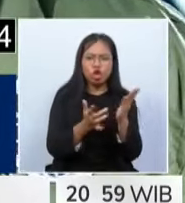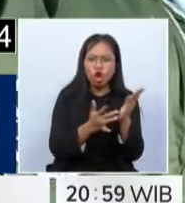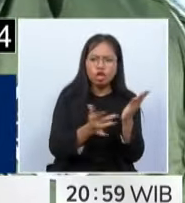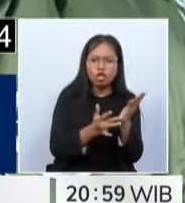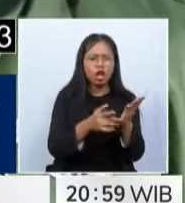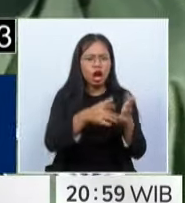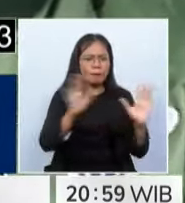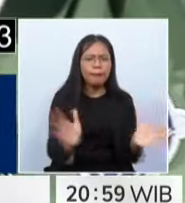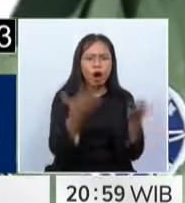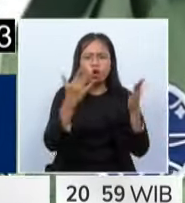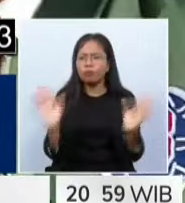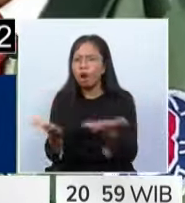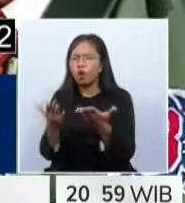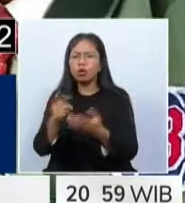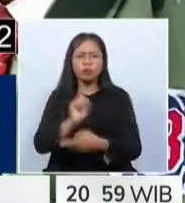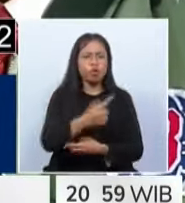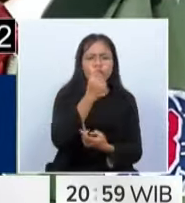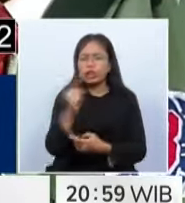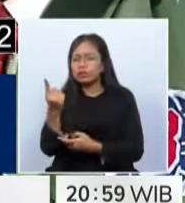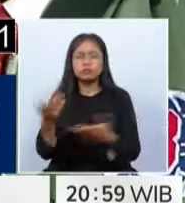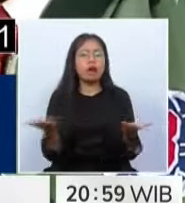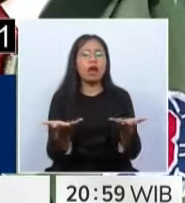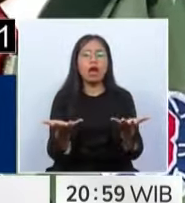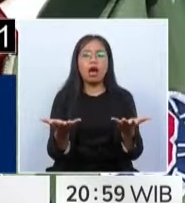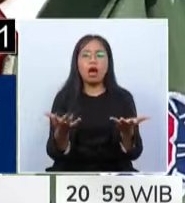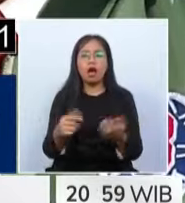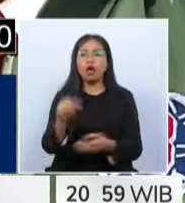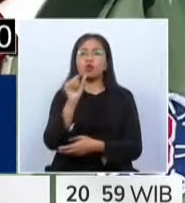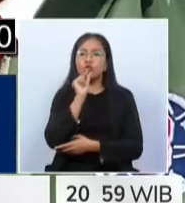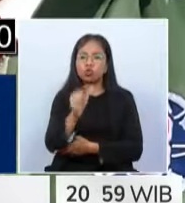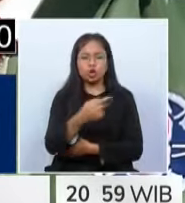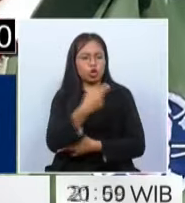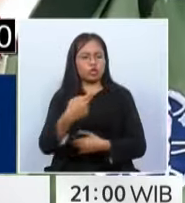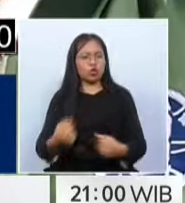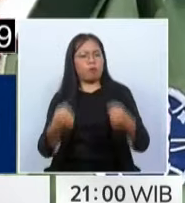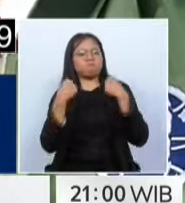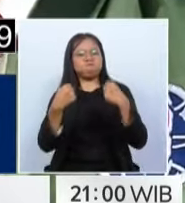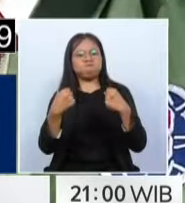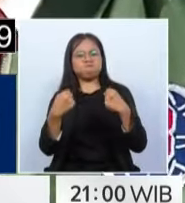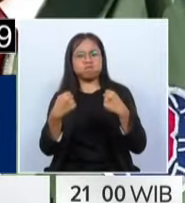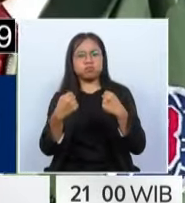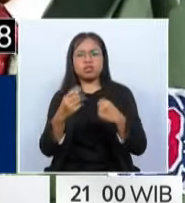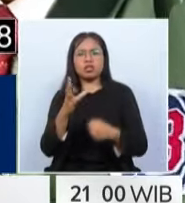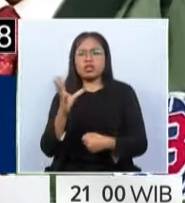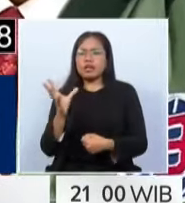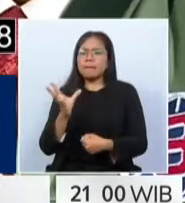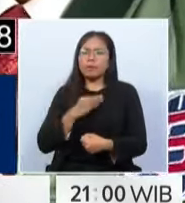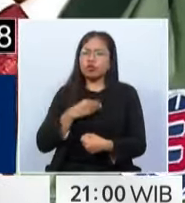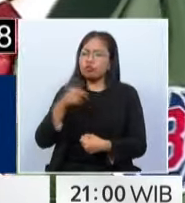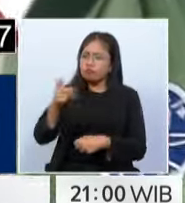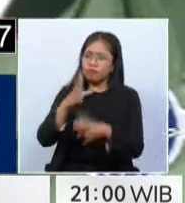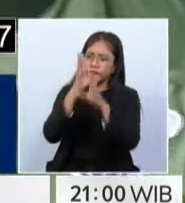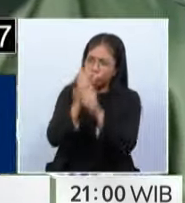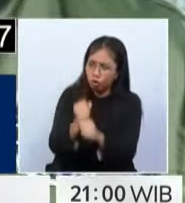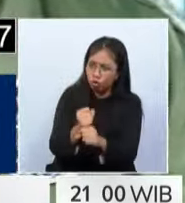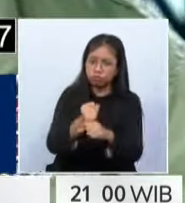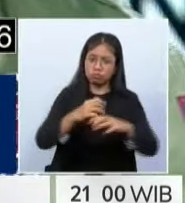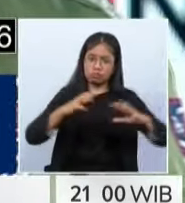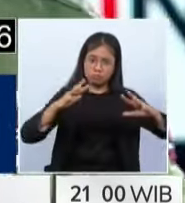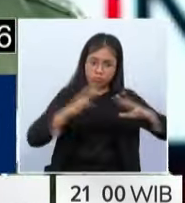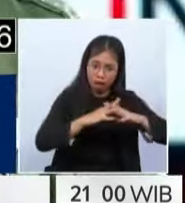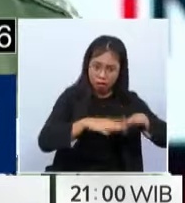dalam peningkatan ee pertahanan itu postur mana daratlah lautlah udara